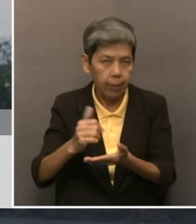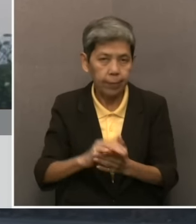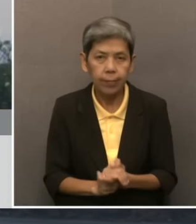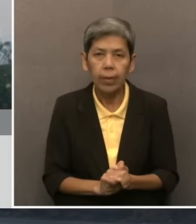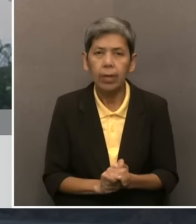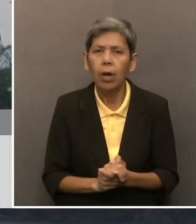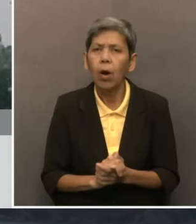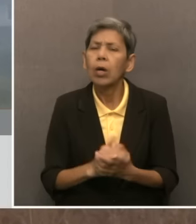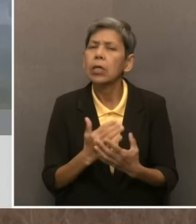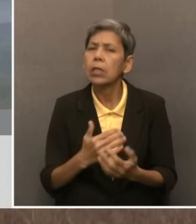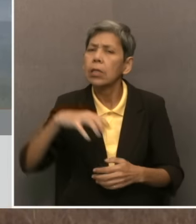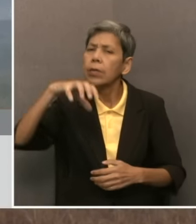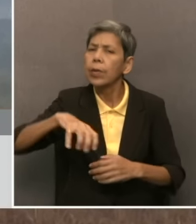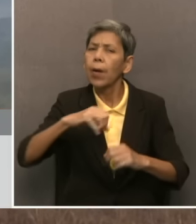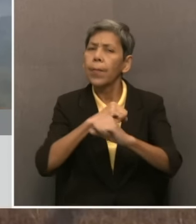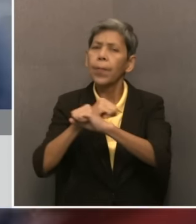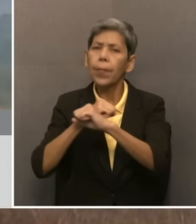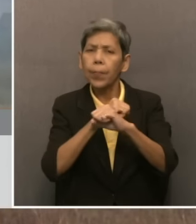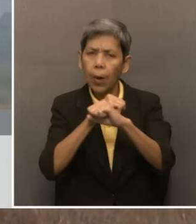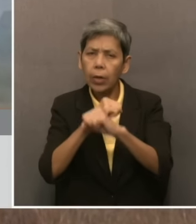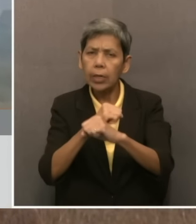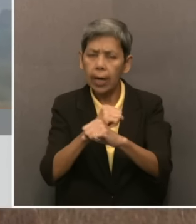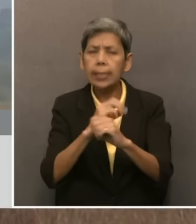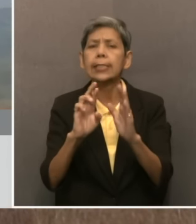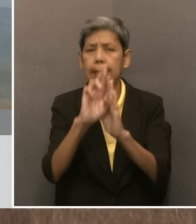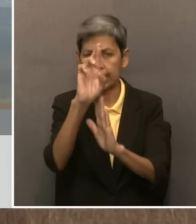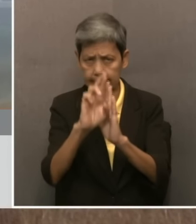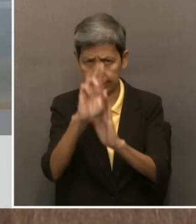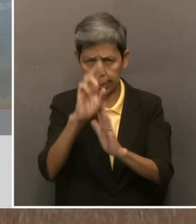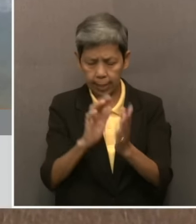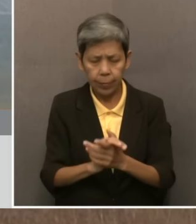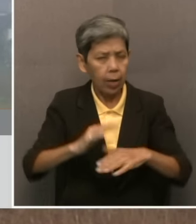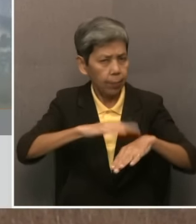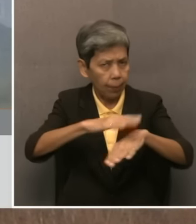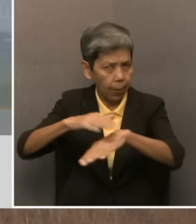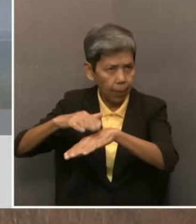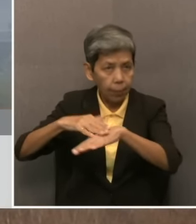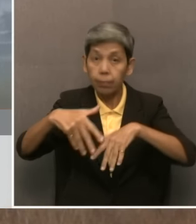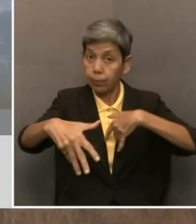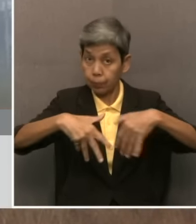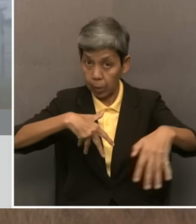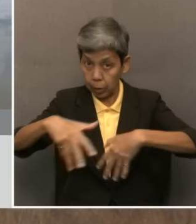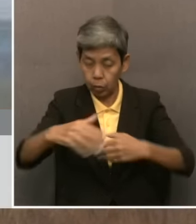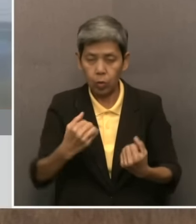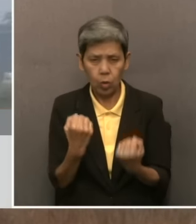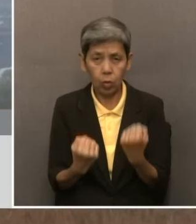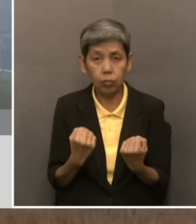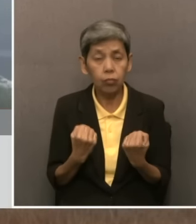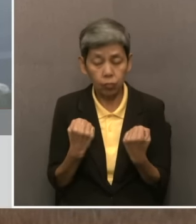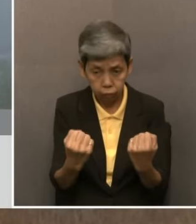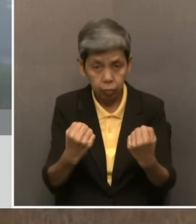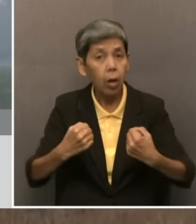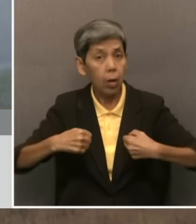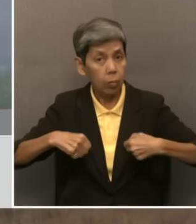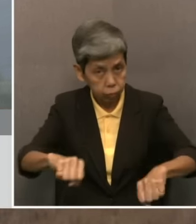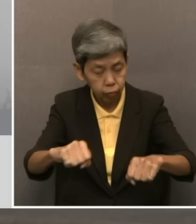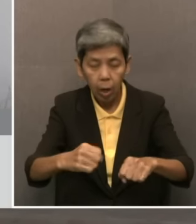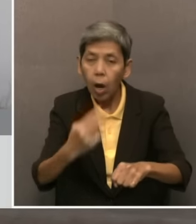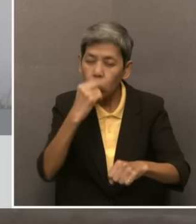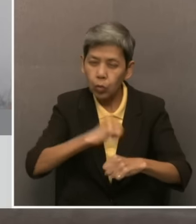งานป้องกันและบรรเทาสาธารณภัยจังหวัดเชียงรายได้ประกาศเตือนประชาชนผู้ใช้รถใช้ถนนโดยเฉพาะตามพื้น